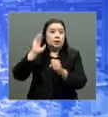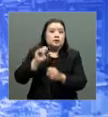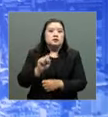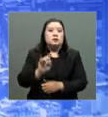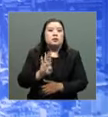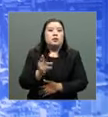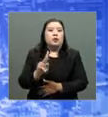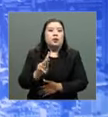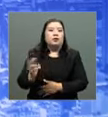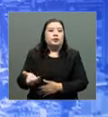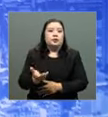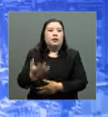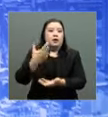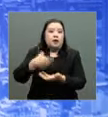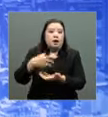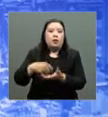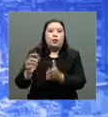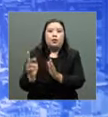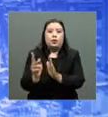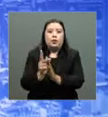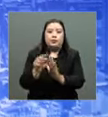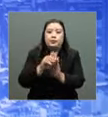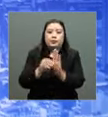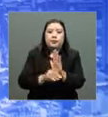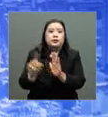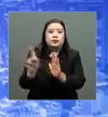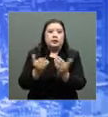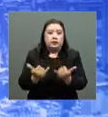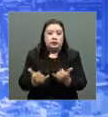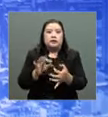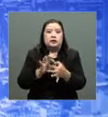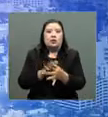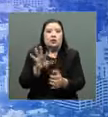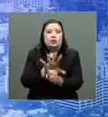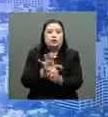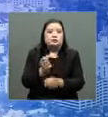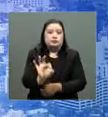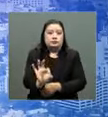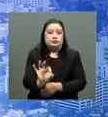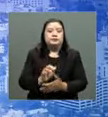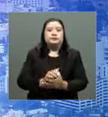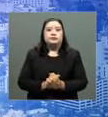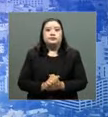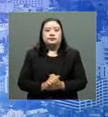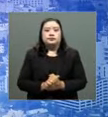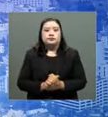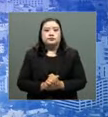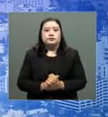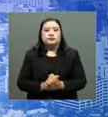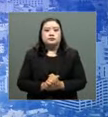ของสถานการณ์รวมถึงมาตรการต่างๆในการควบคุมสถานการณ์เรียนเชิญค่ะ